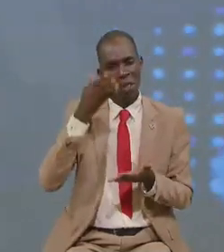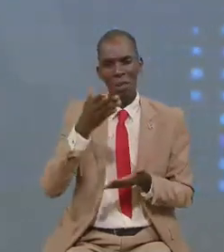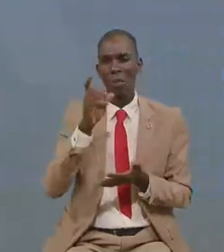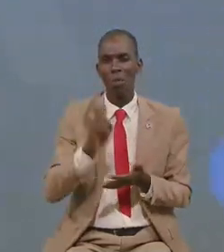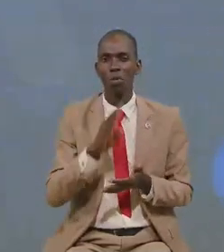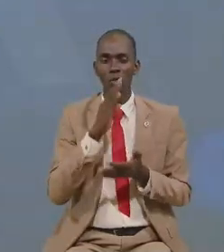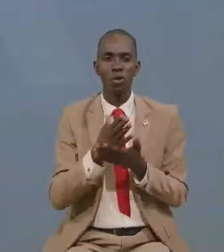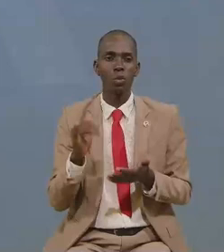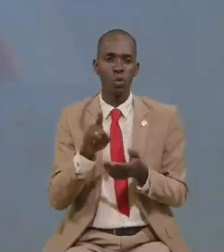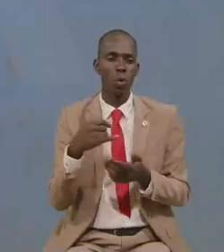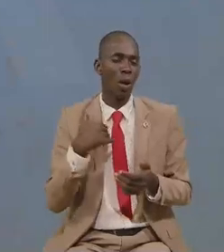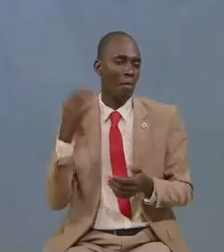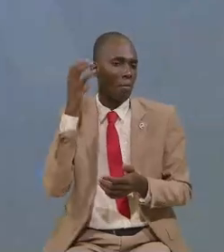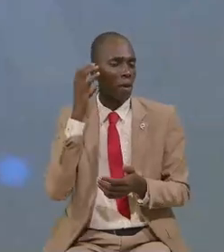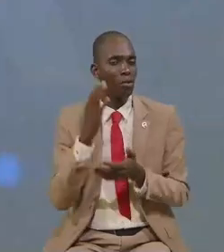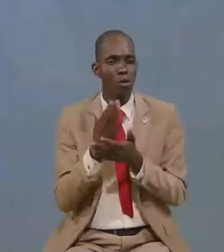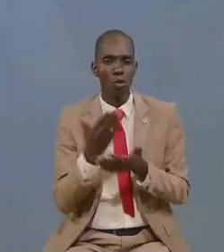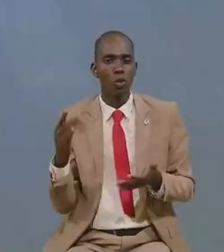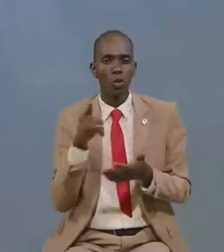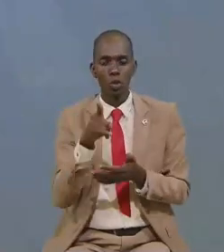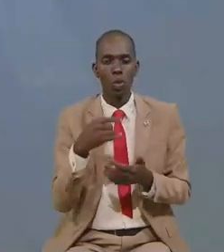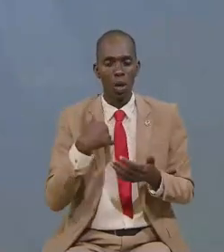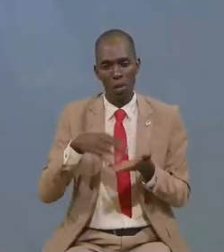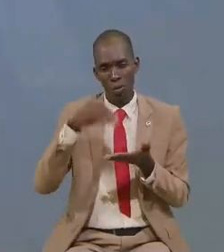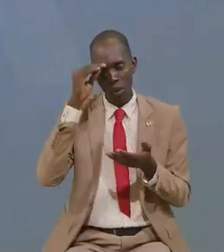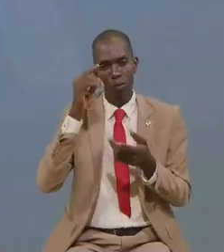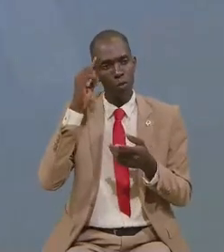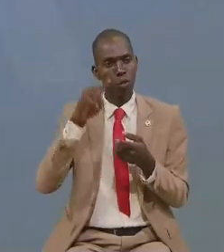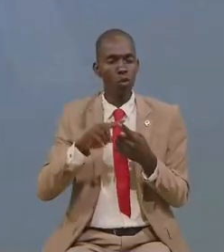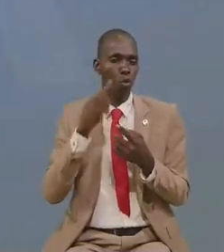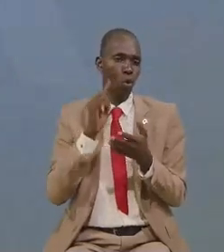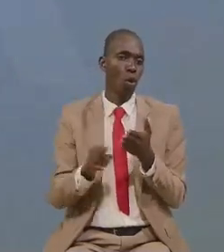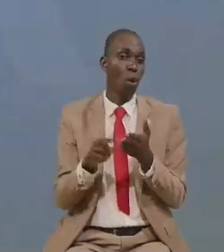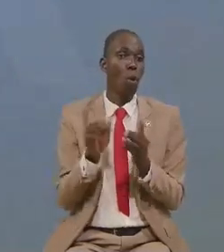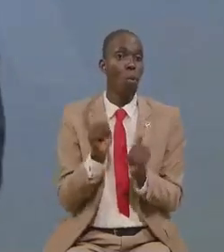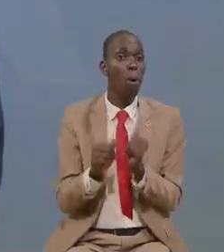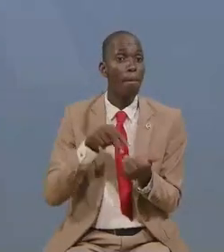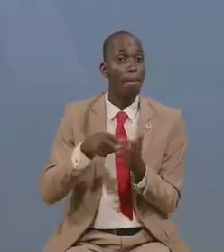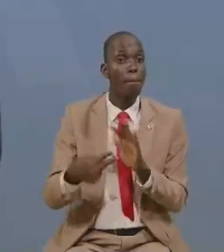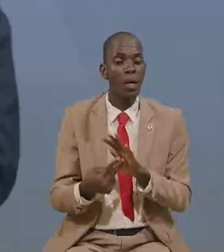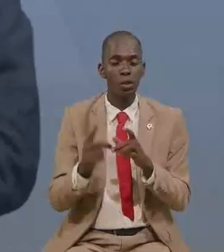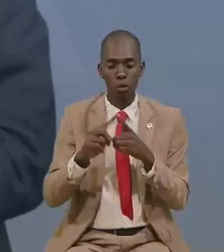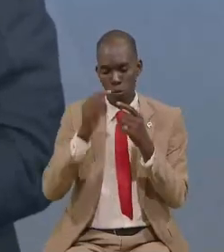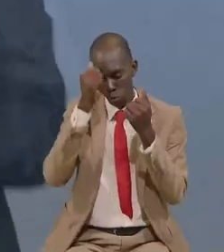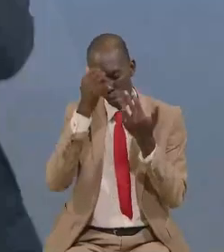tu as entendu. Il y a quelque chose que tu dois observer, qu'il faut obéir. Si tu as